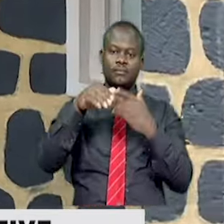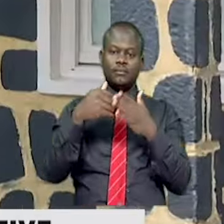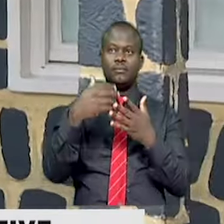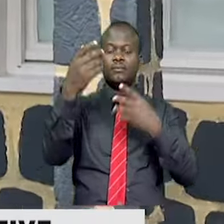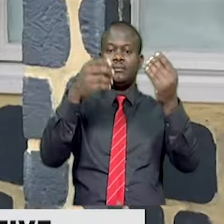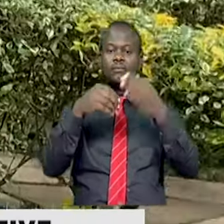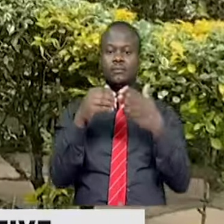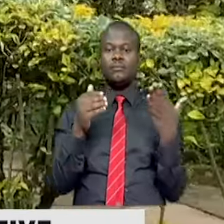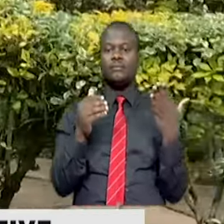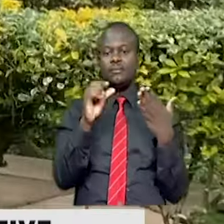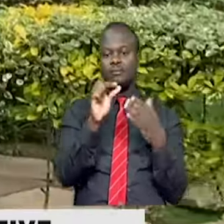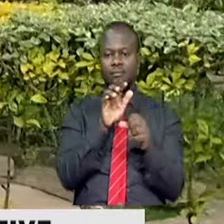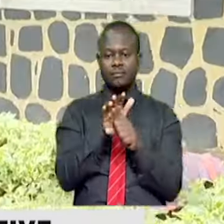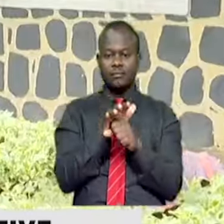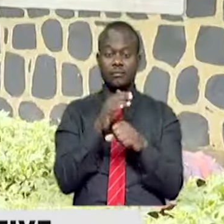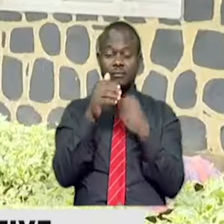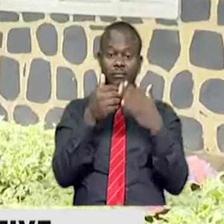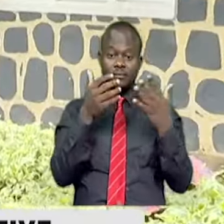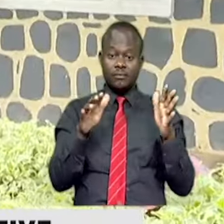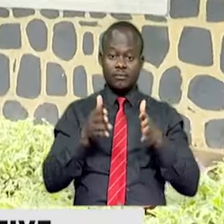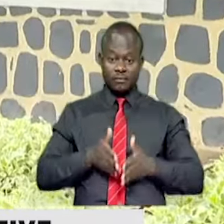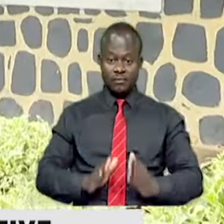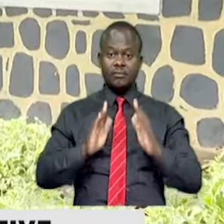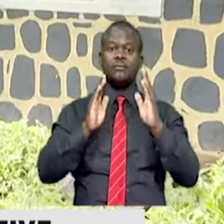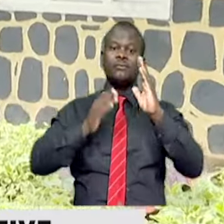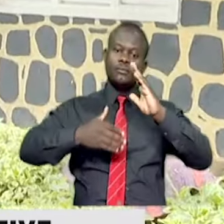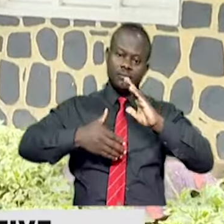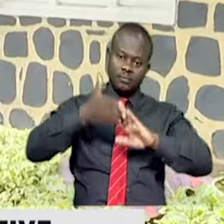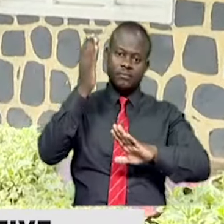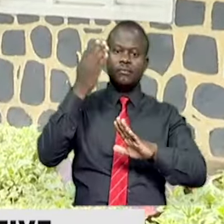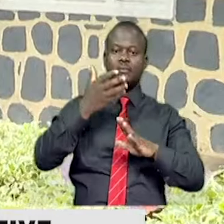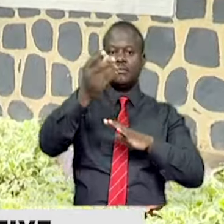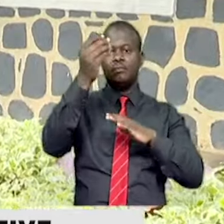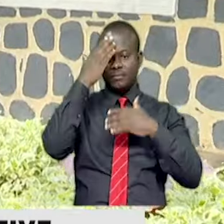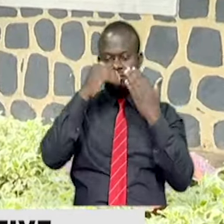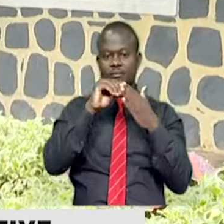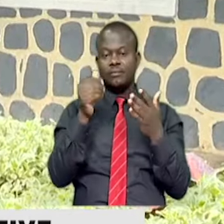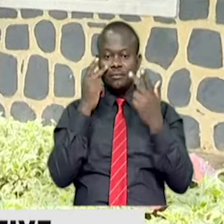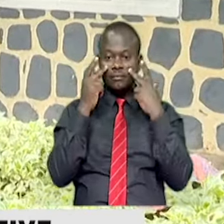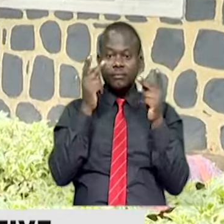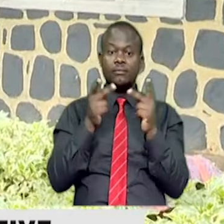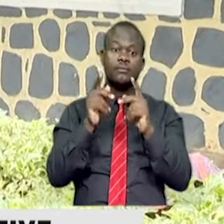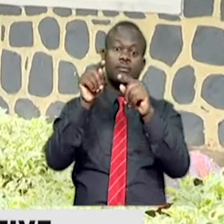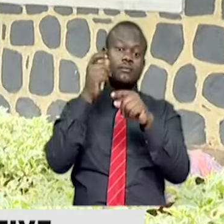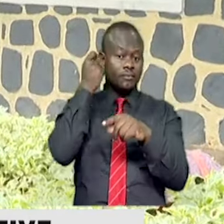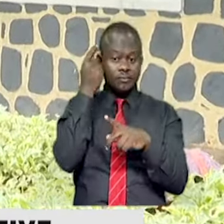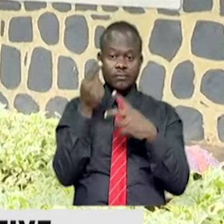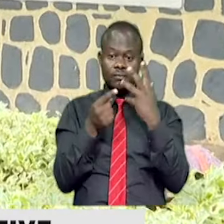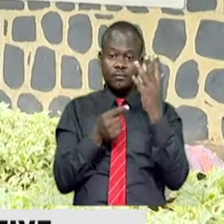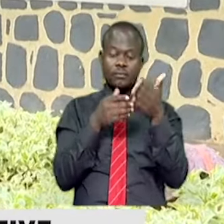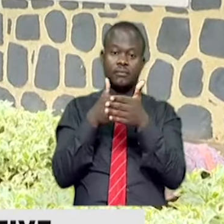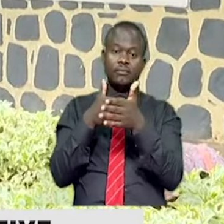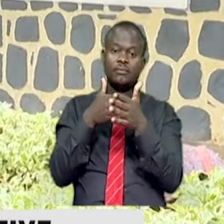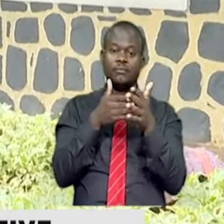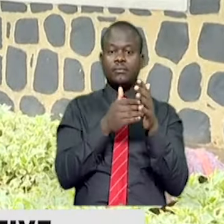cyane harakabije upfa kumara kubyara no guhita bakohereza ngo taha kugira ngo abandi babone aho baje urumva ni ibintu bitubangamiye